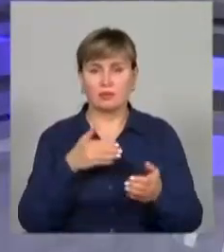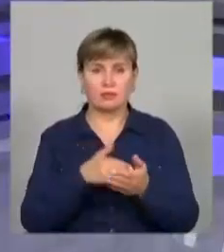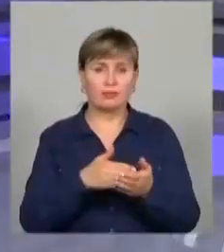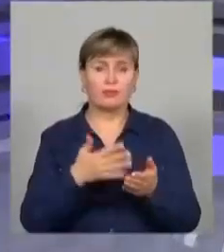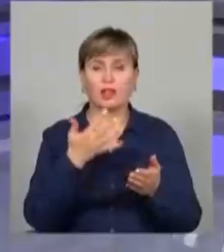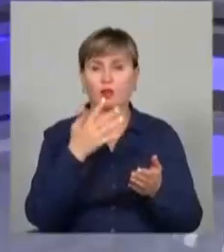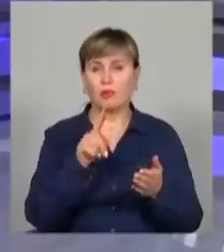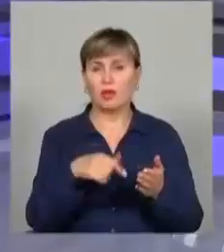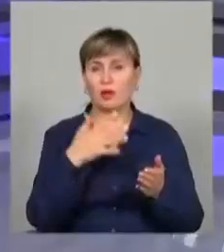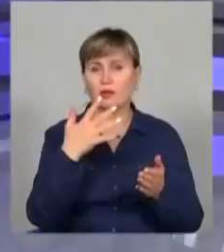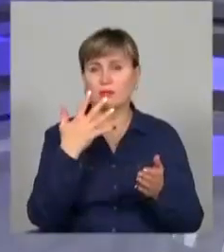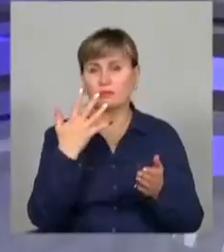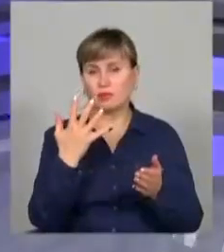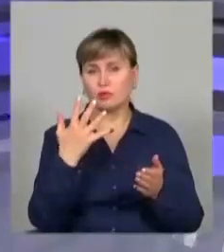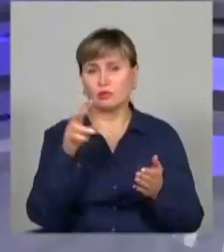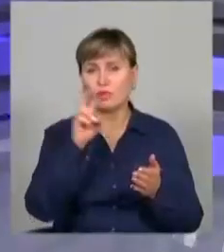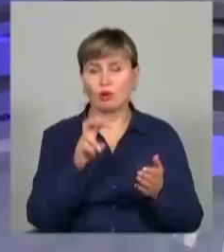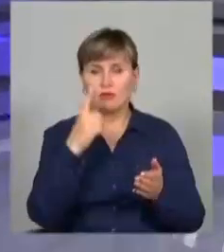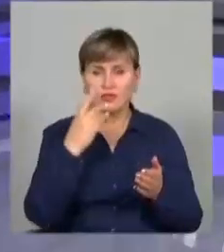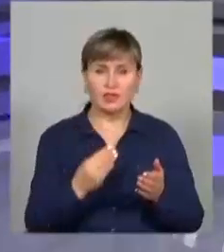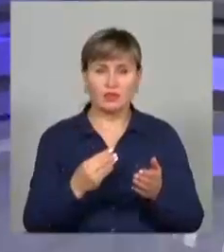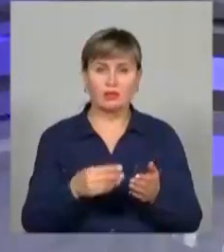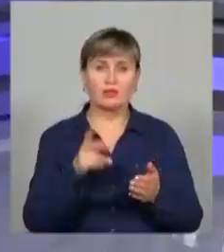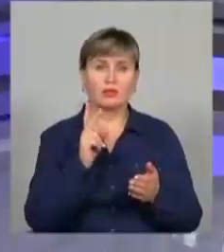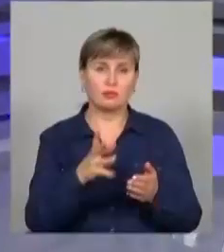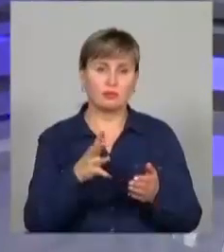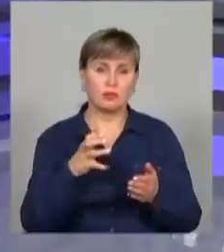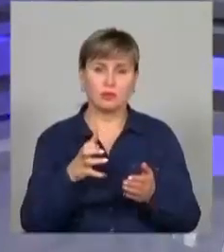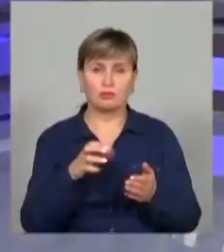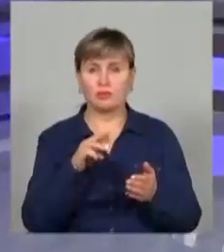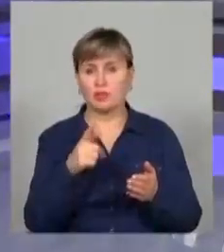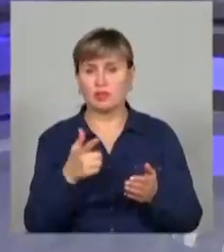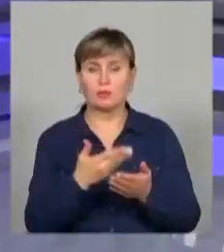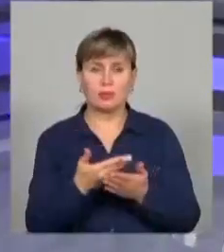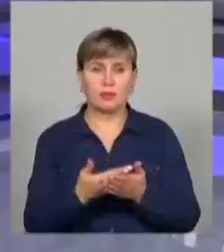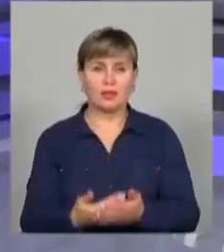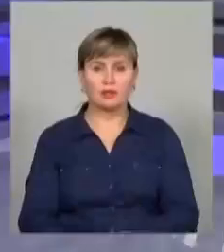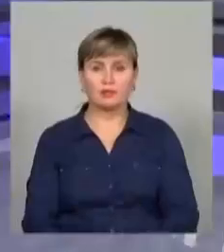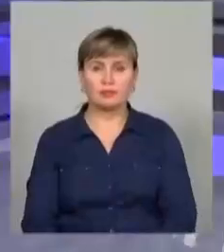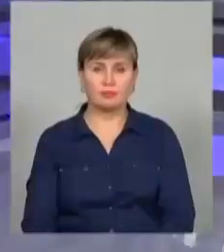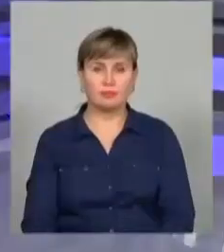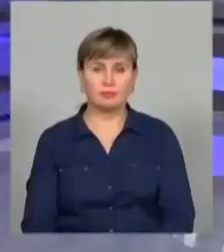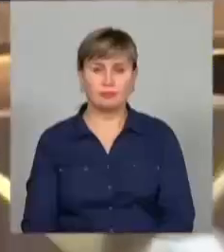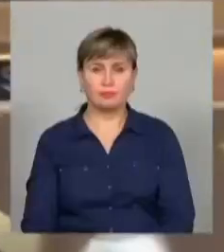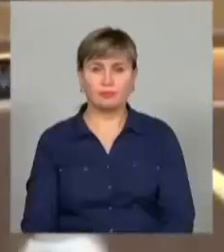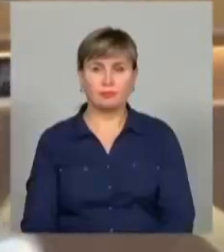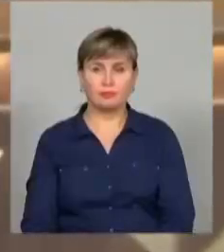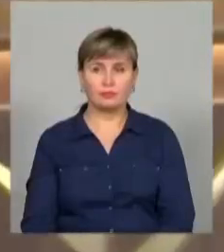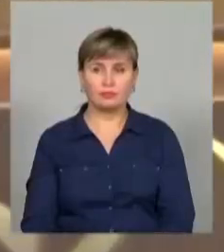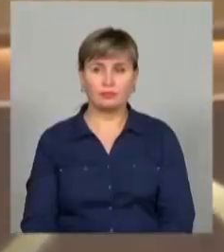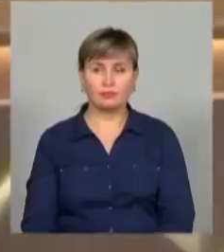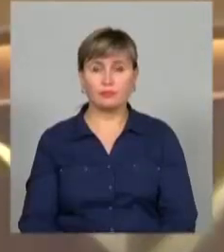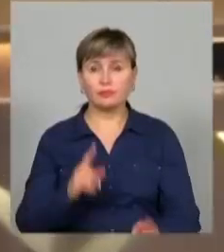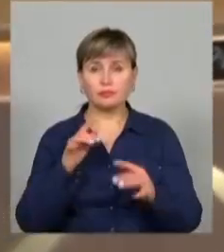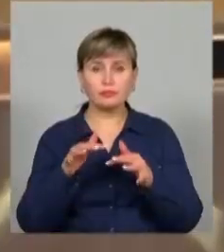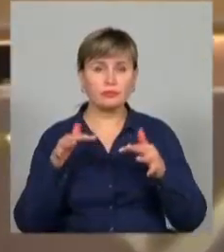5,5 долларов в день. Это менее 2,5 тысяч тенге. Рустам Аралбаев с подробностями. На